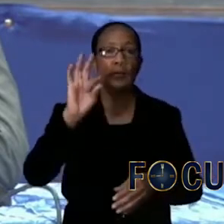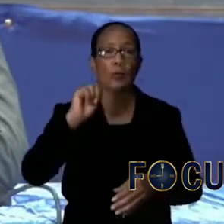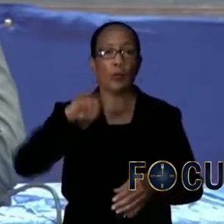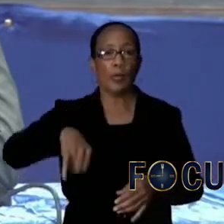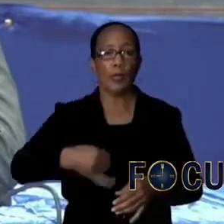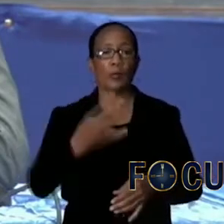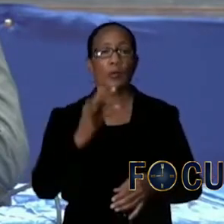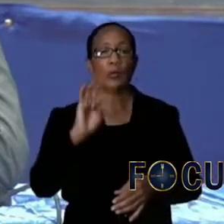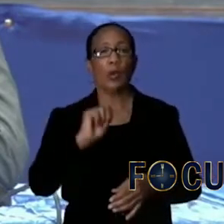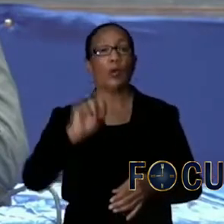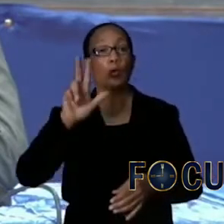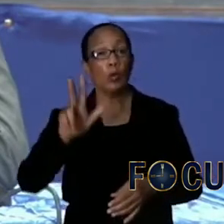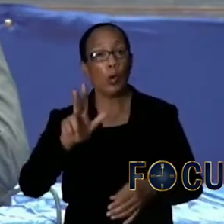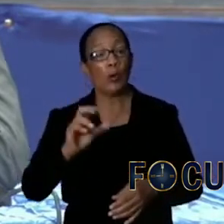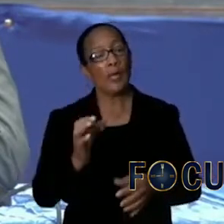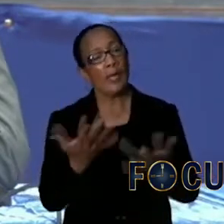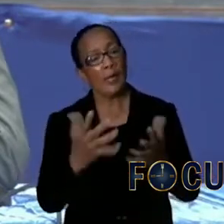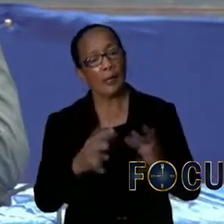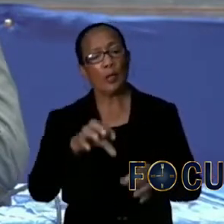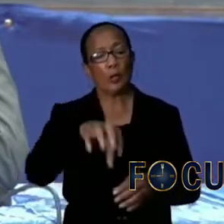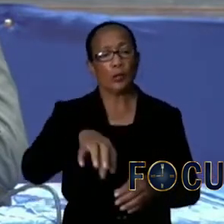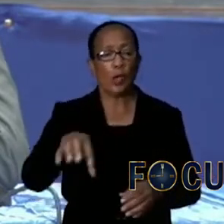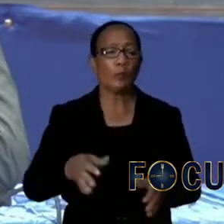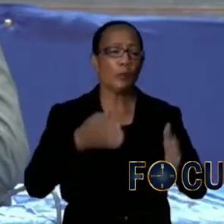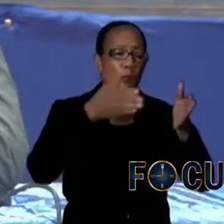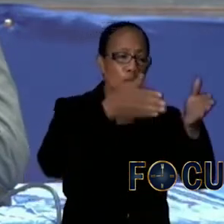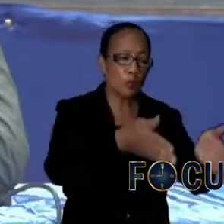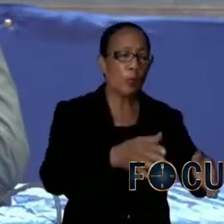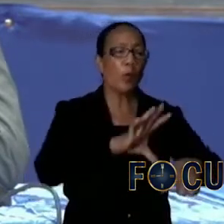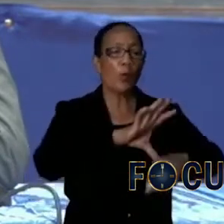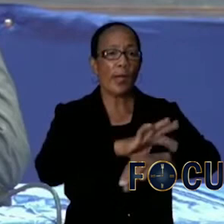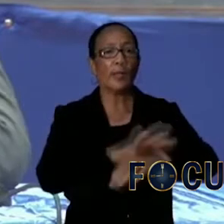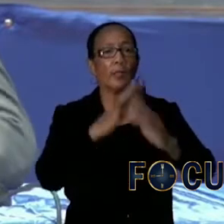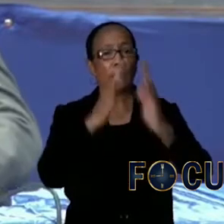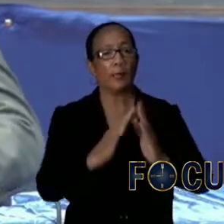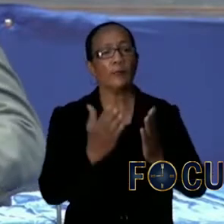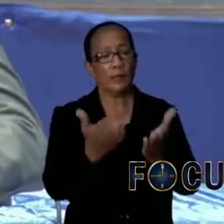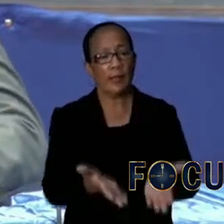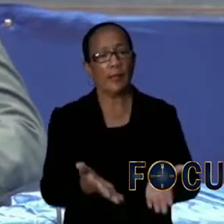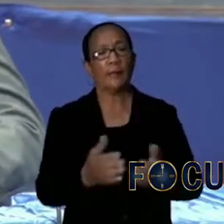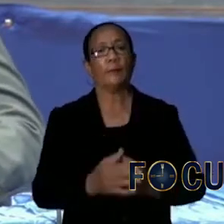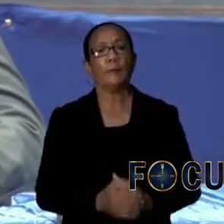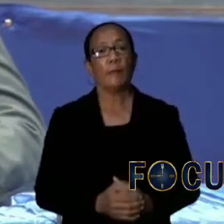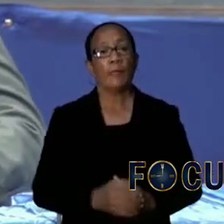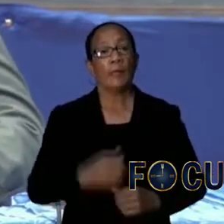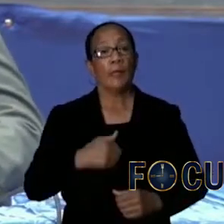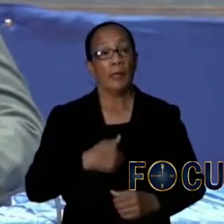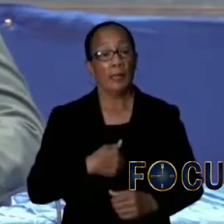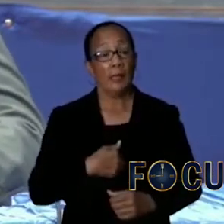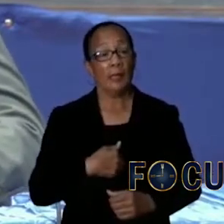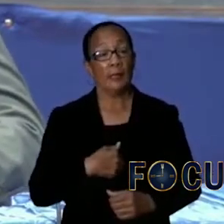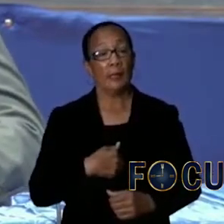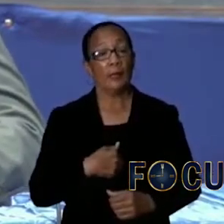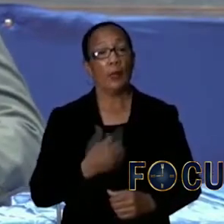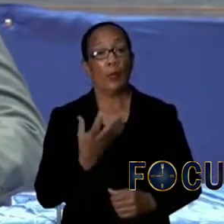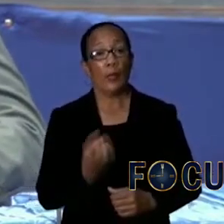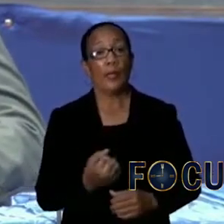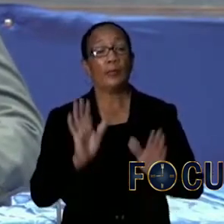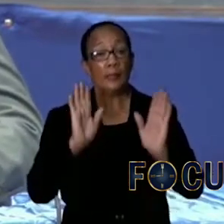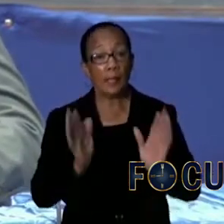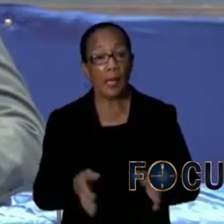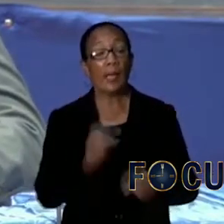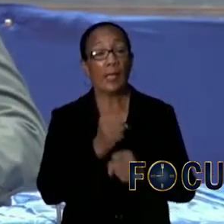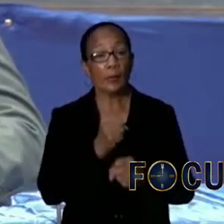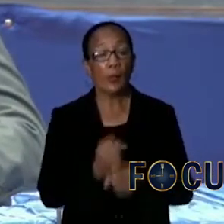Jojo. Er zijn een aantal dorpen die wij gaan bezoeken waar polyklinieken zijn van de medische zending. Dus ik zal u na het werkbezoek